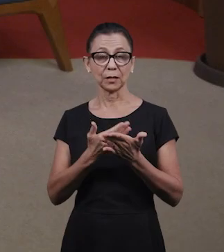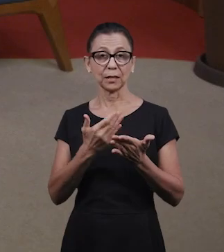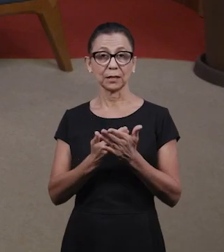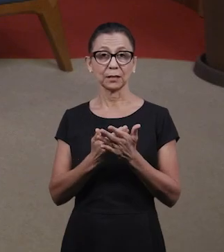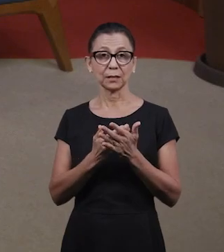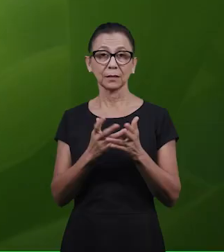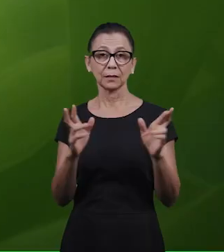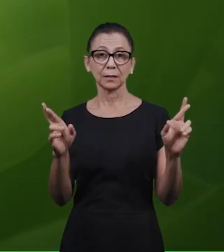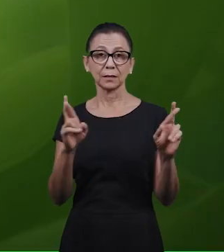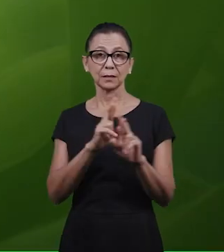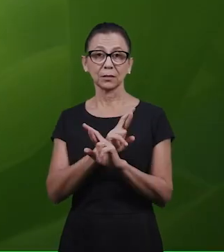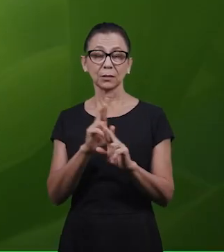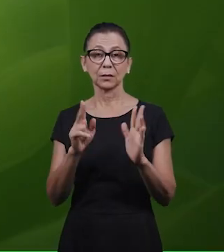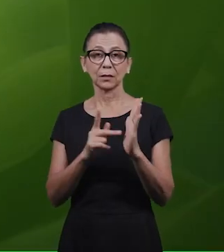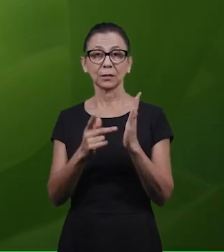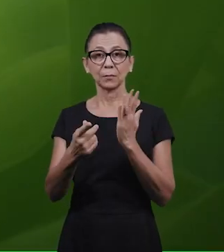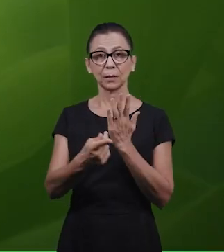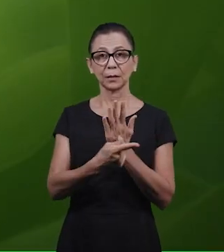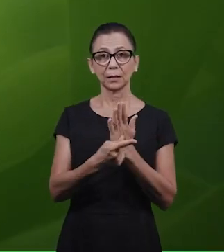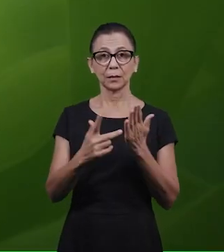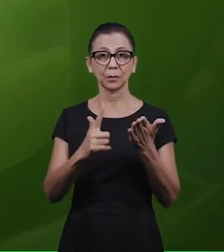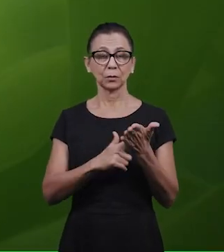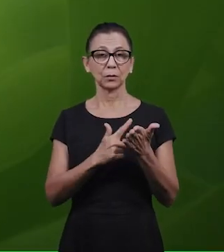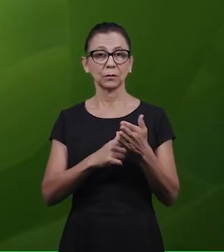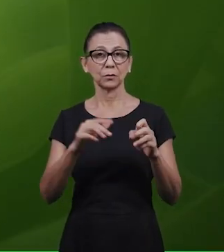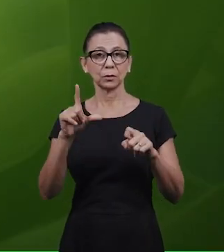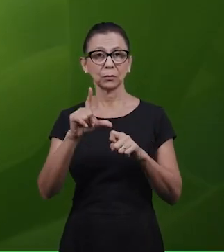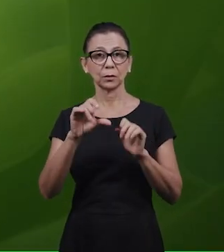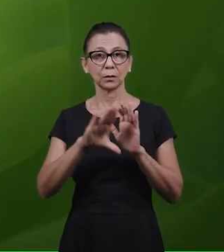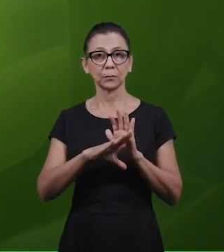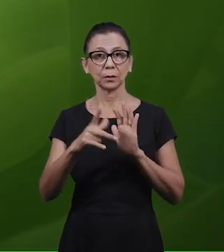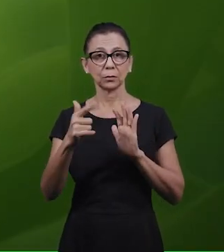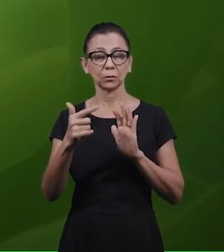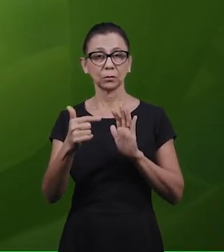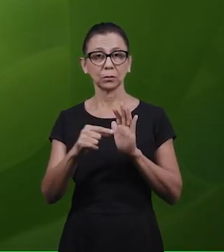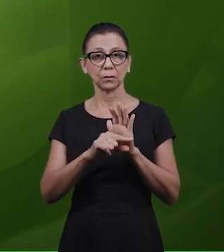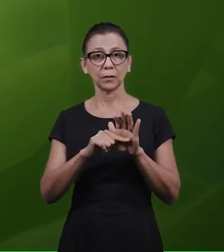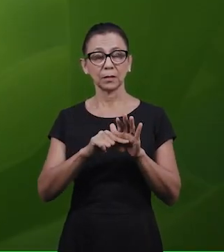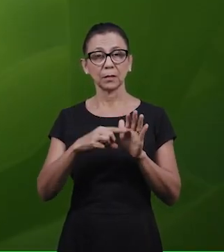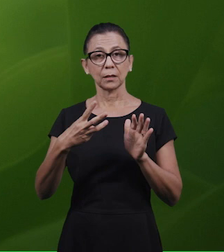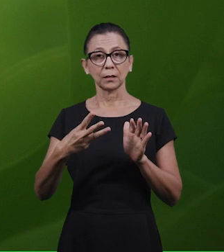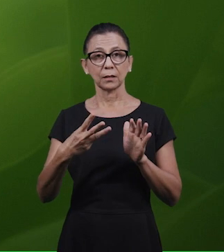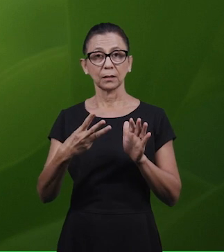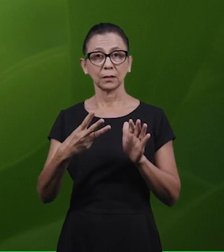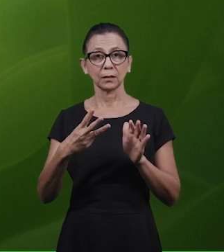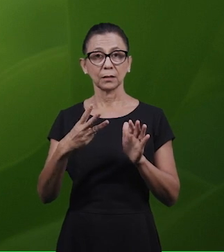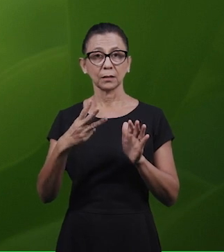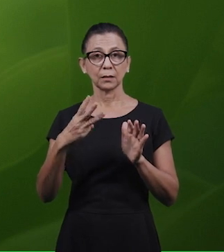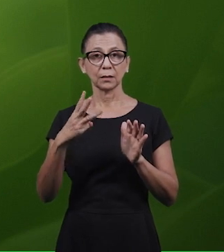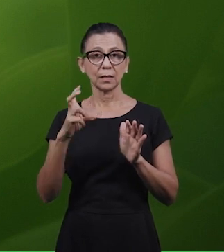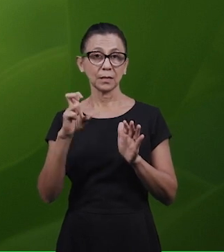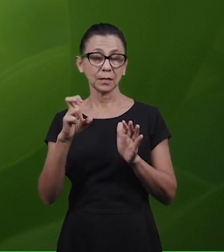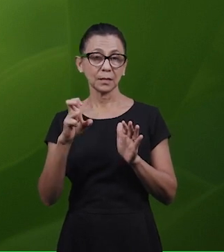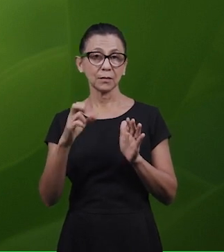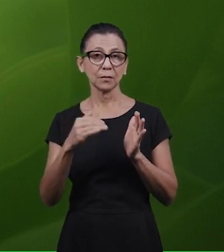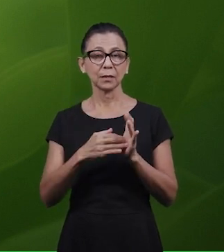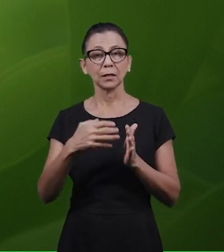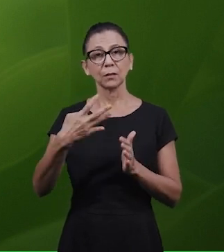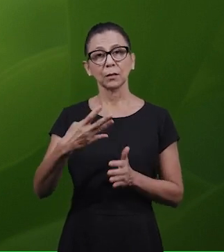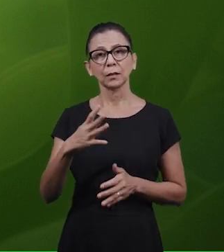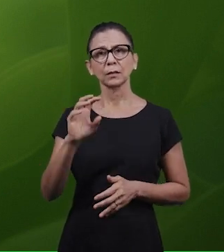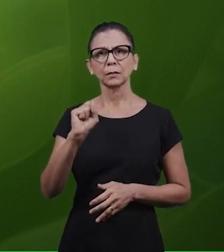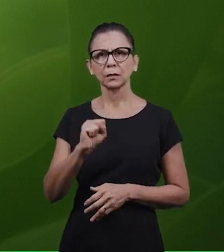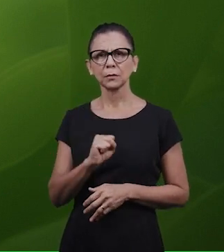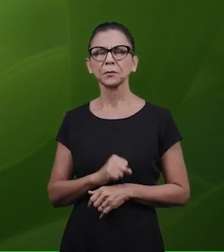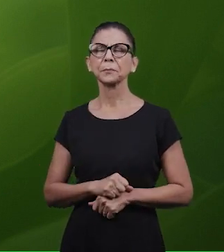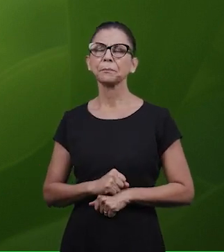de Science et Foi apporte une étude à propos de la parabole enregistrée en Luc chapitre 12 de 35 à 48